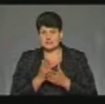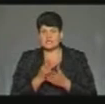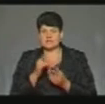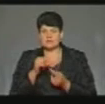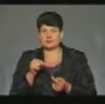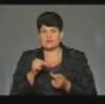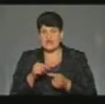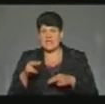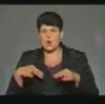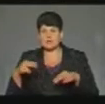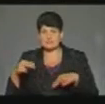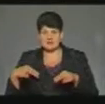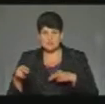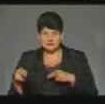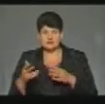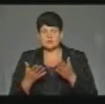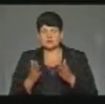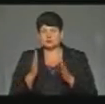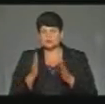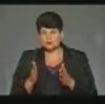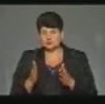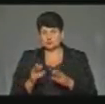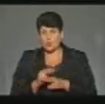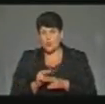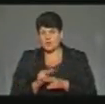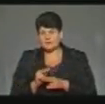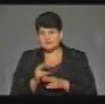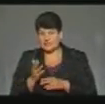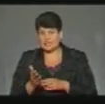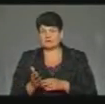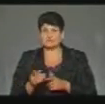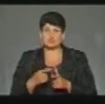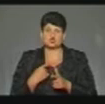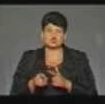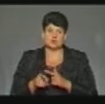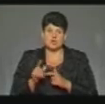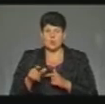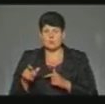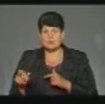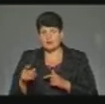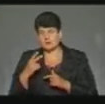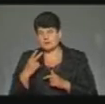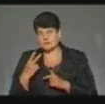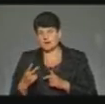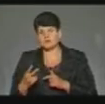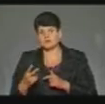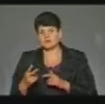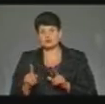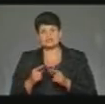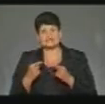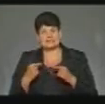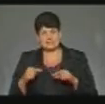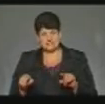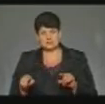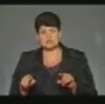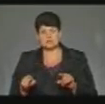розмітка. От, якщо будуть якісь корективи, чи ну, громадяни бачать десь в цьому щось інше,